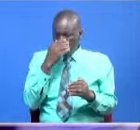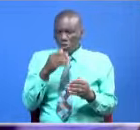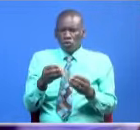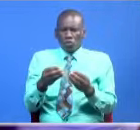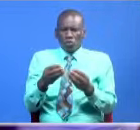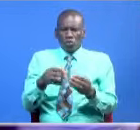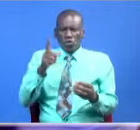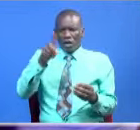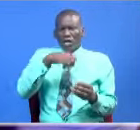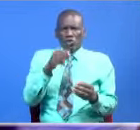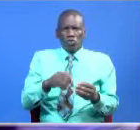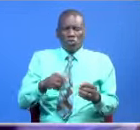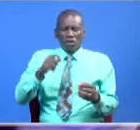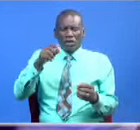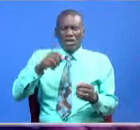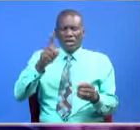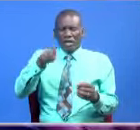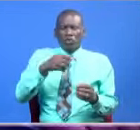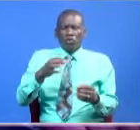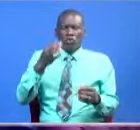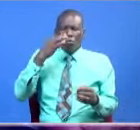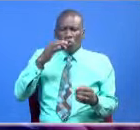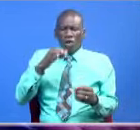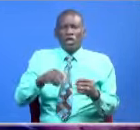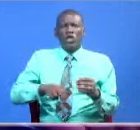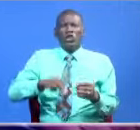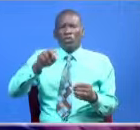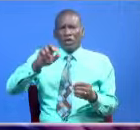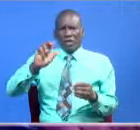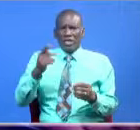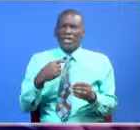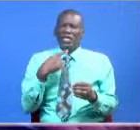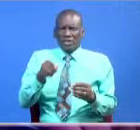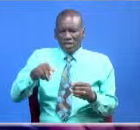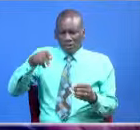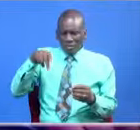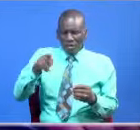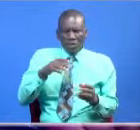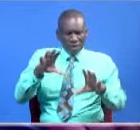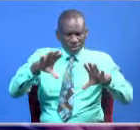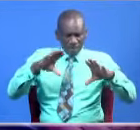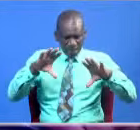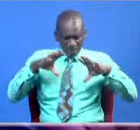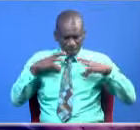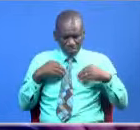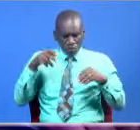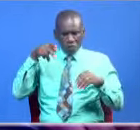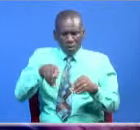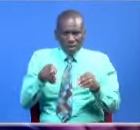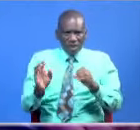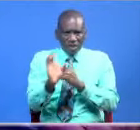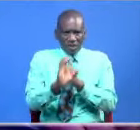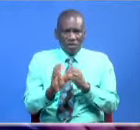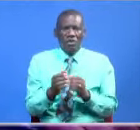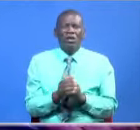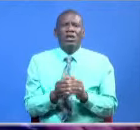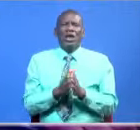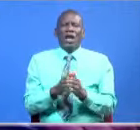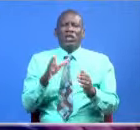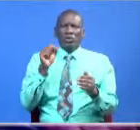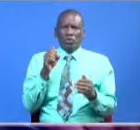na magavana kutoka pwani ya Kenya, akisema kuwa mmea huo umeruhusiwa kupandwa nchini,